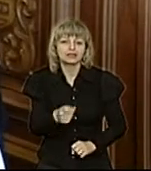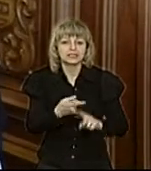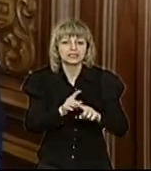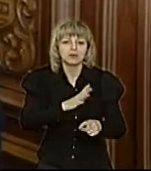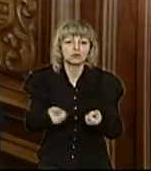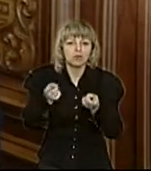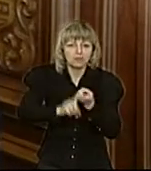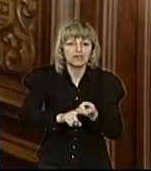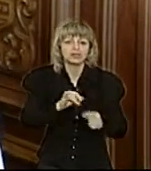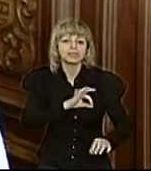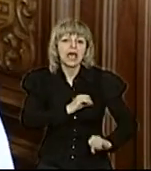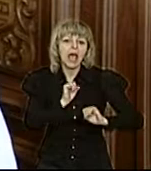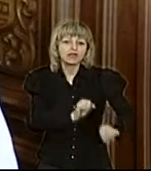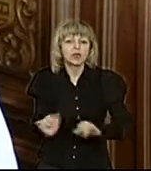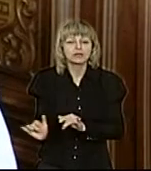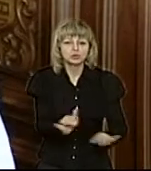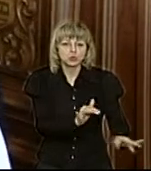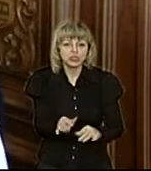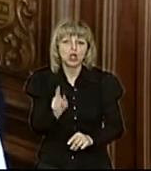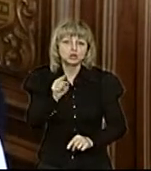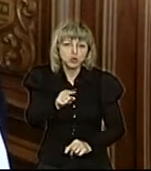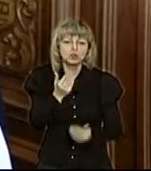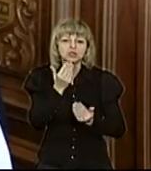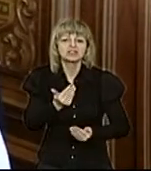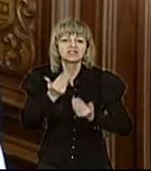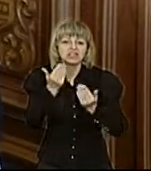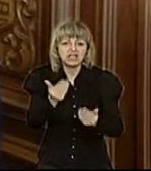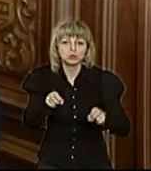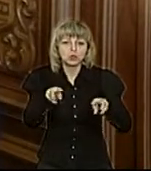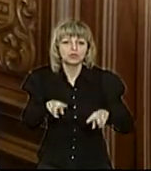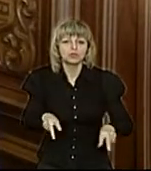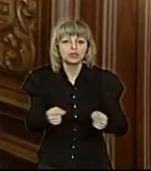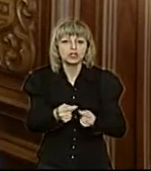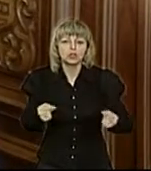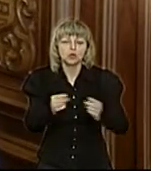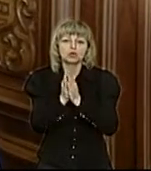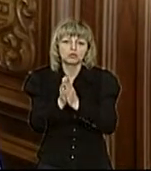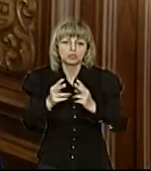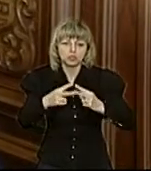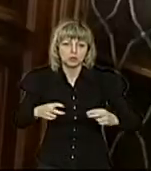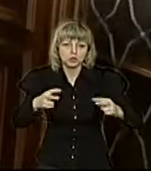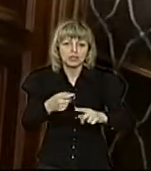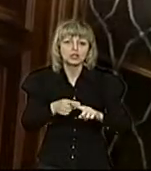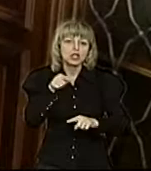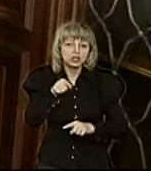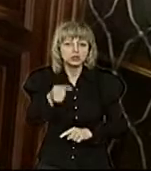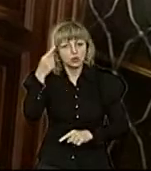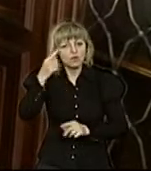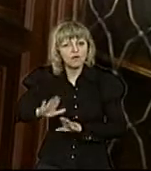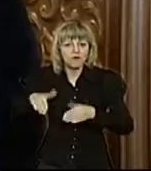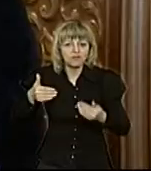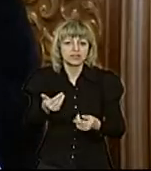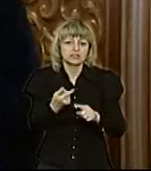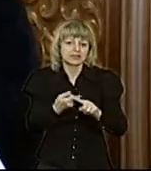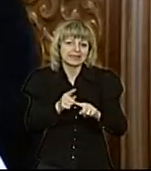пов'язано із адвокатською діяльністю. Тому, звертаючись у відповідні органи, ми просимо розглянути і цю версію. Нібито їх було